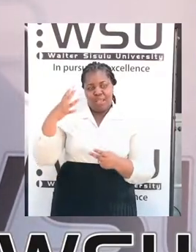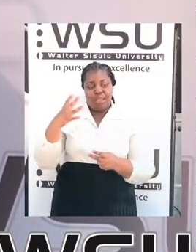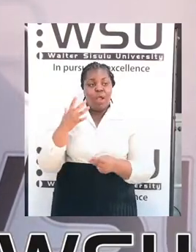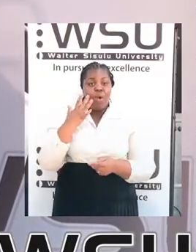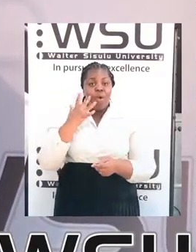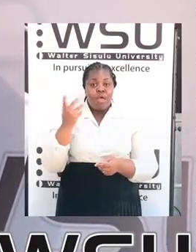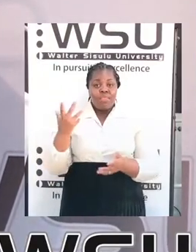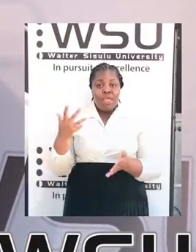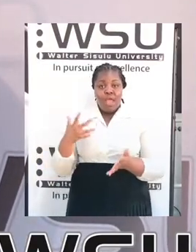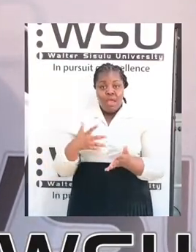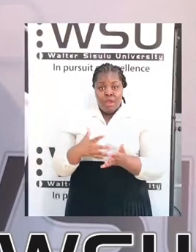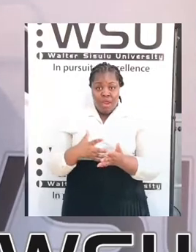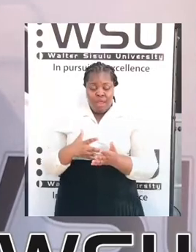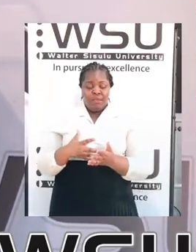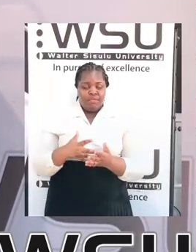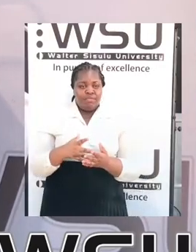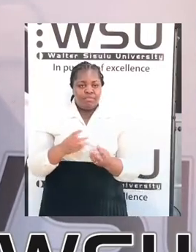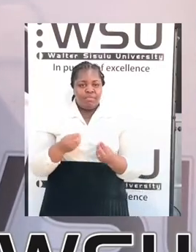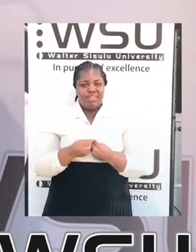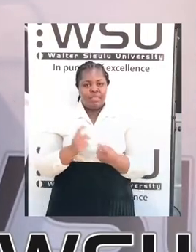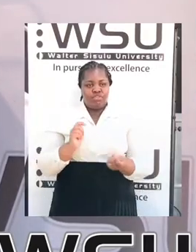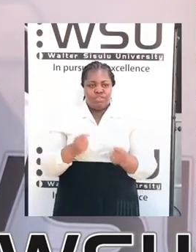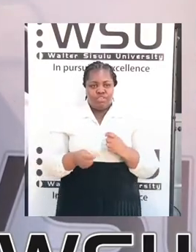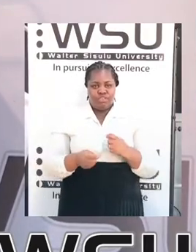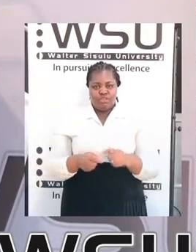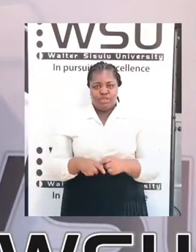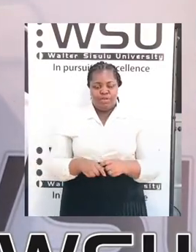endaweni kutshintshe izinto.